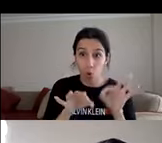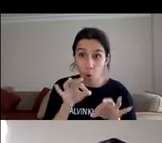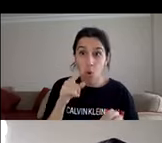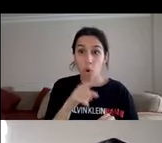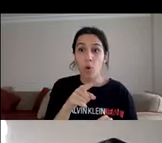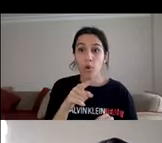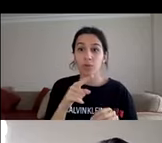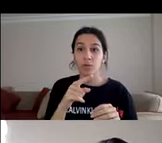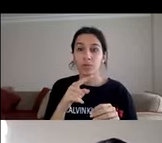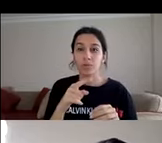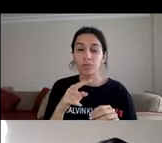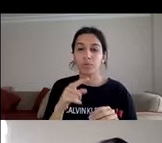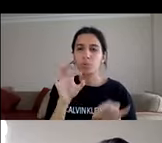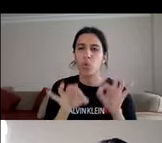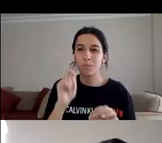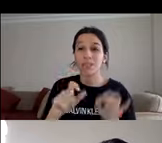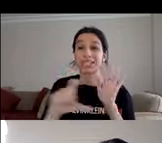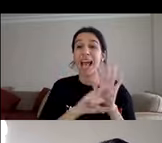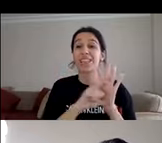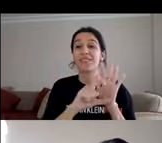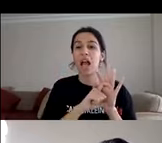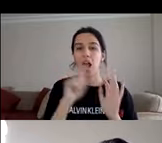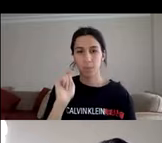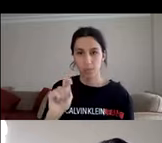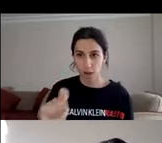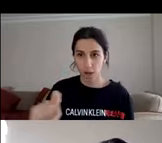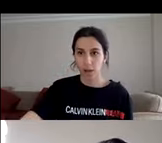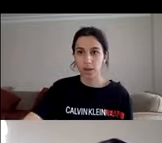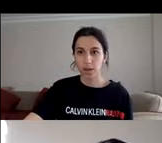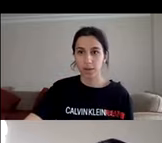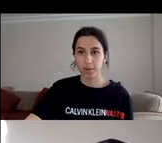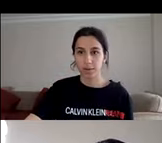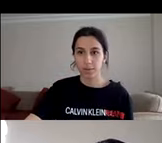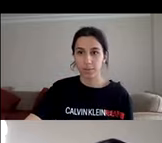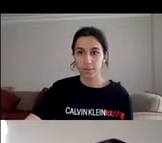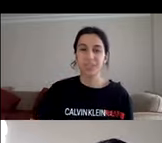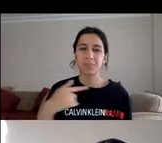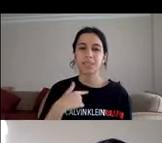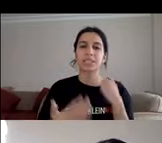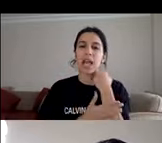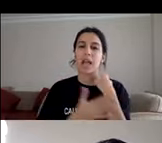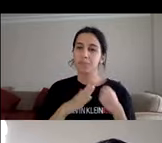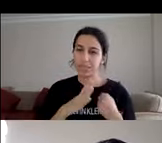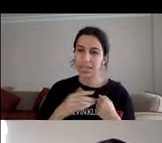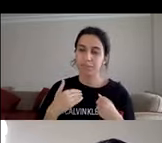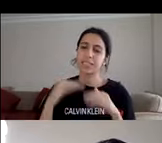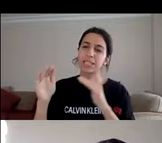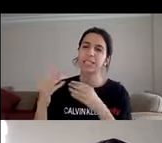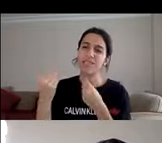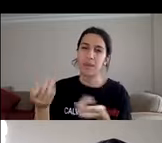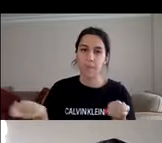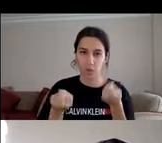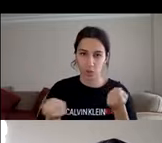göre akredite edecekler. Sertifikasyon sağlanacak. Burada bizlerin yardımını istediler. Elimizden geldiğince destek vermeye